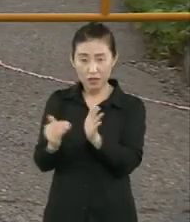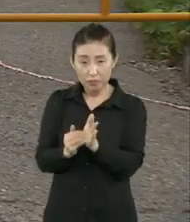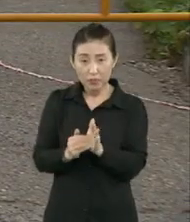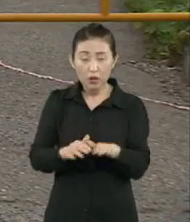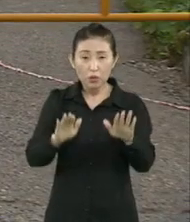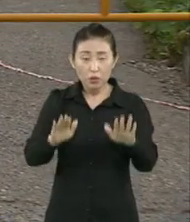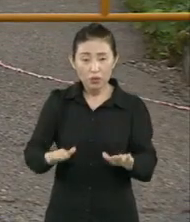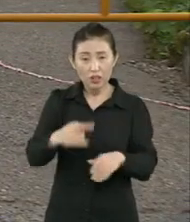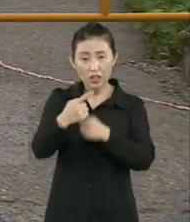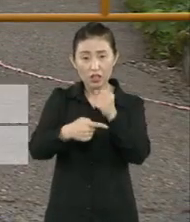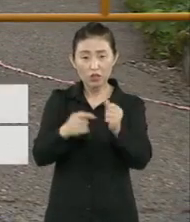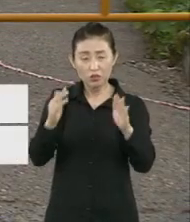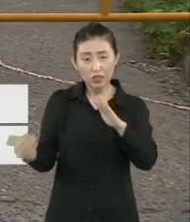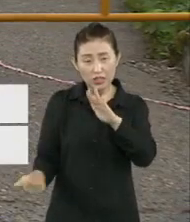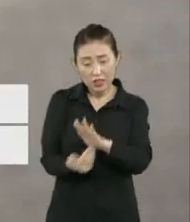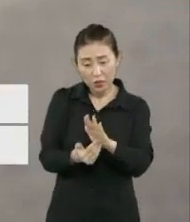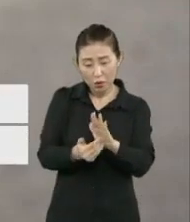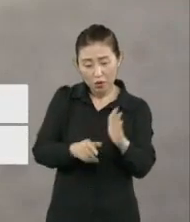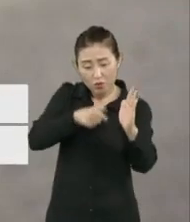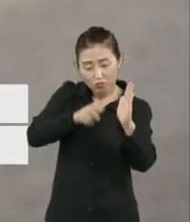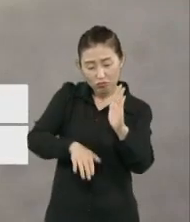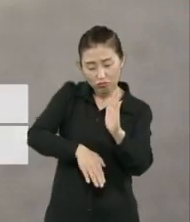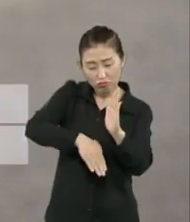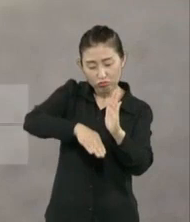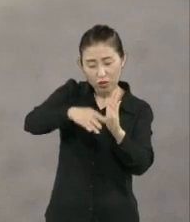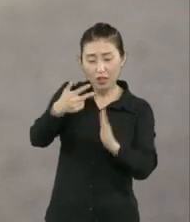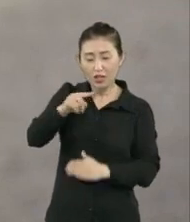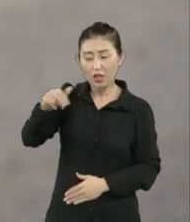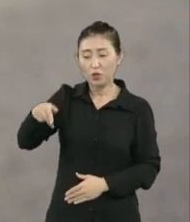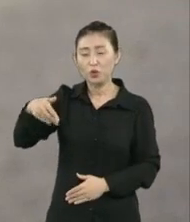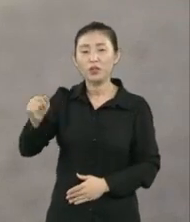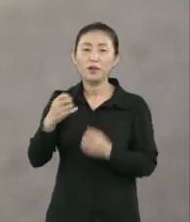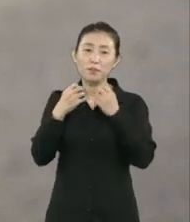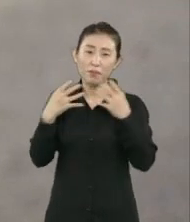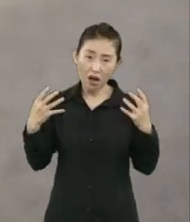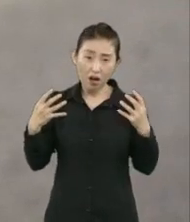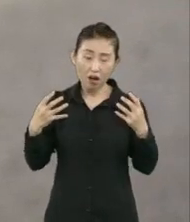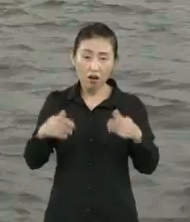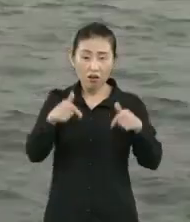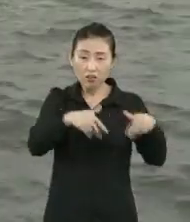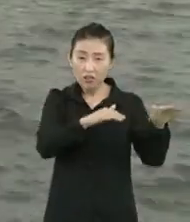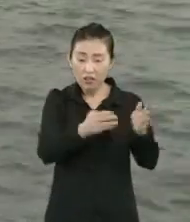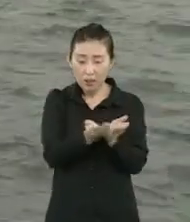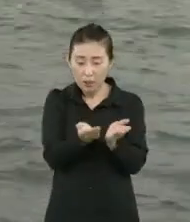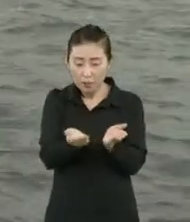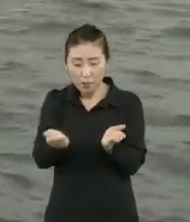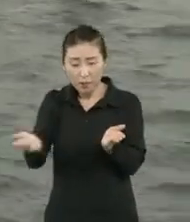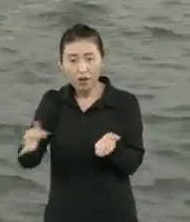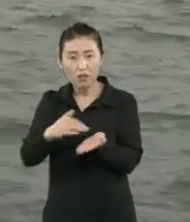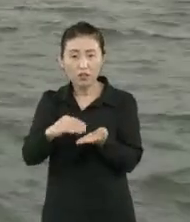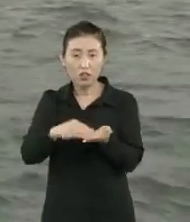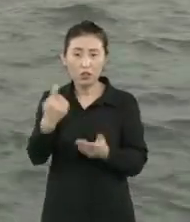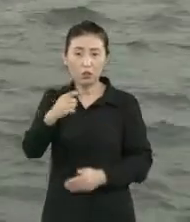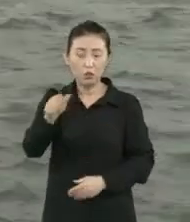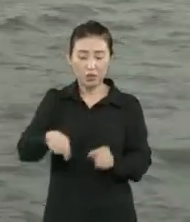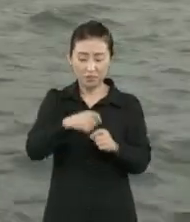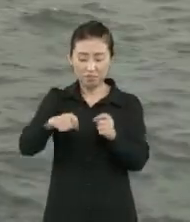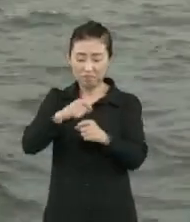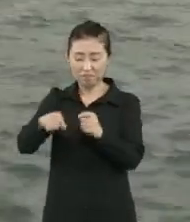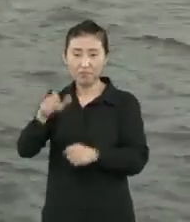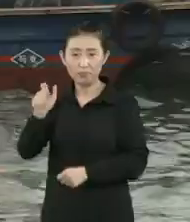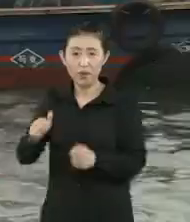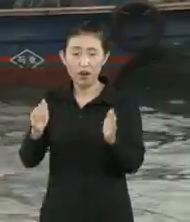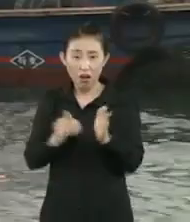바닷물 수위가 가장 높은 시기 중 하나인 대 조기와 겹쳐 충남 서해안 의 항 포구에 선 1500 여 척의 선박을 결 파악했고